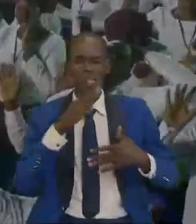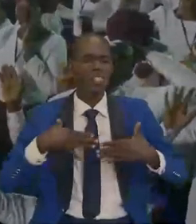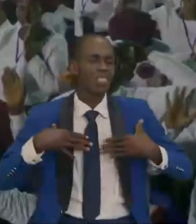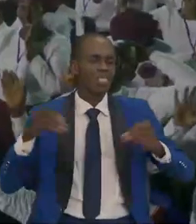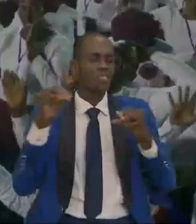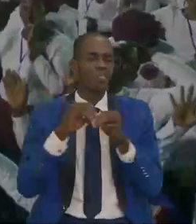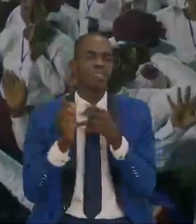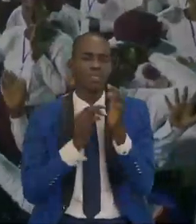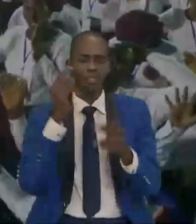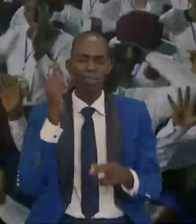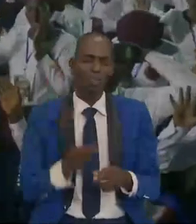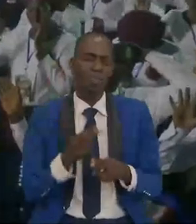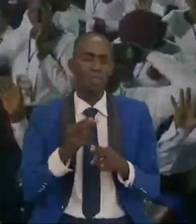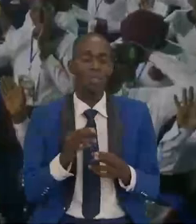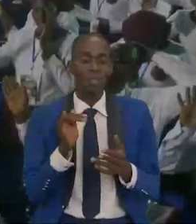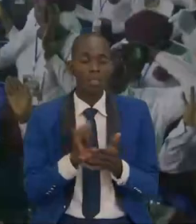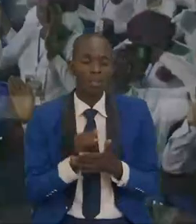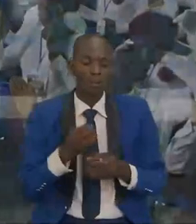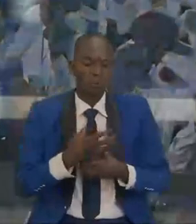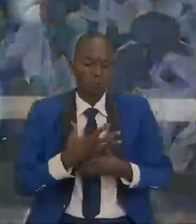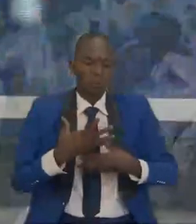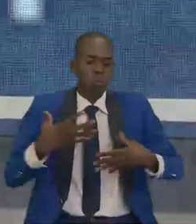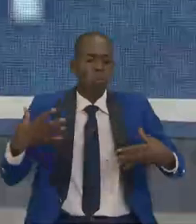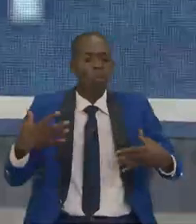Hernie soit guéri au nom de Jésus-Christ.